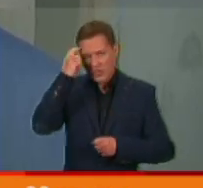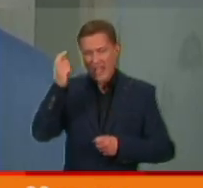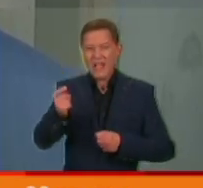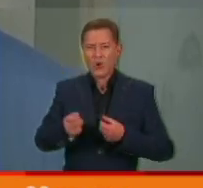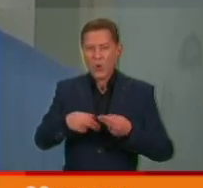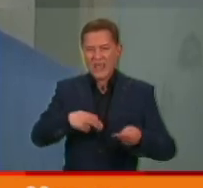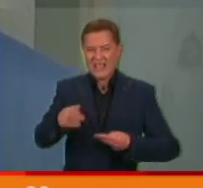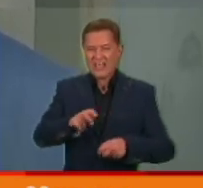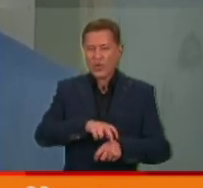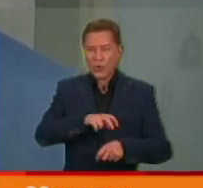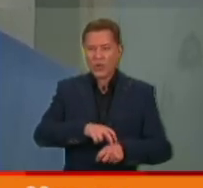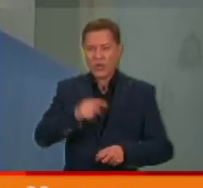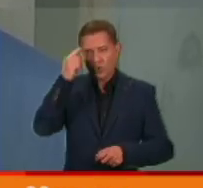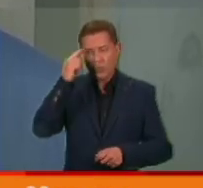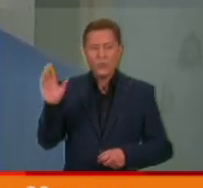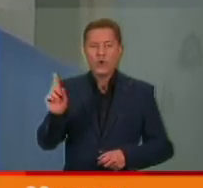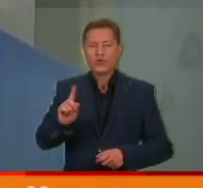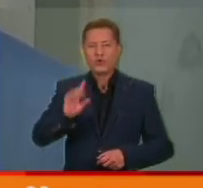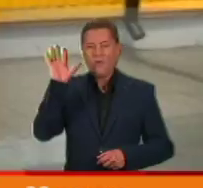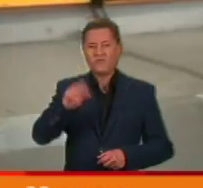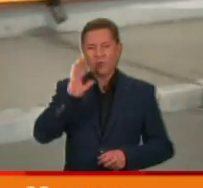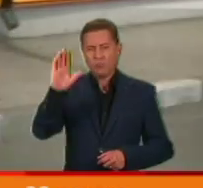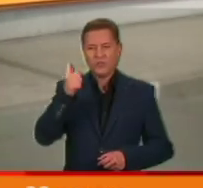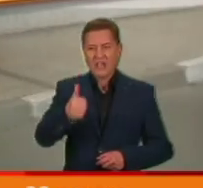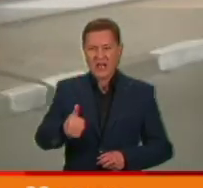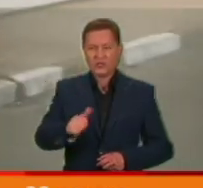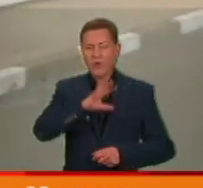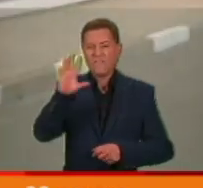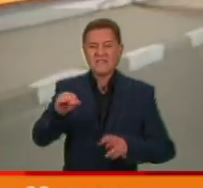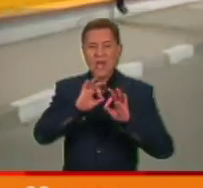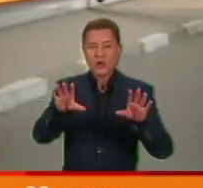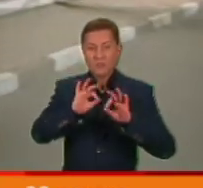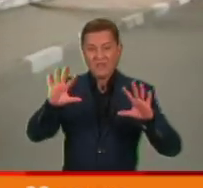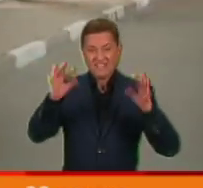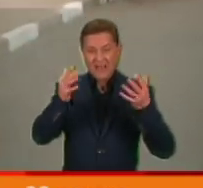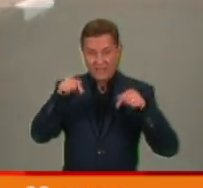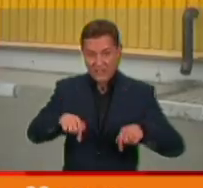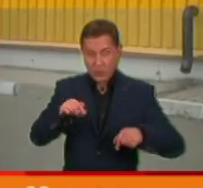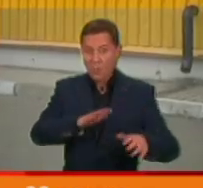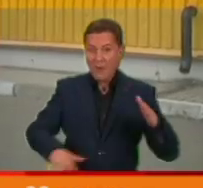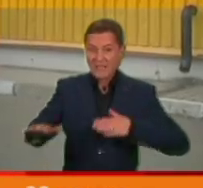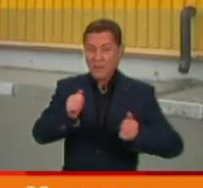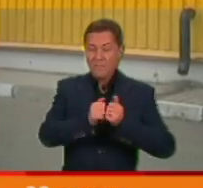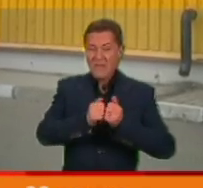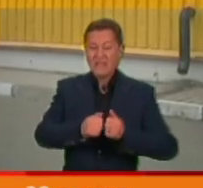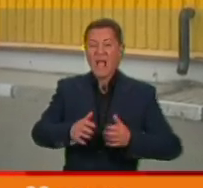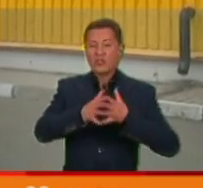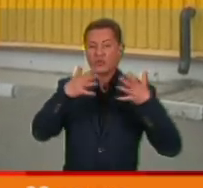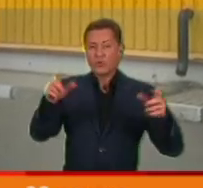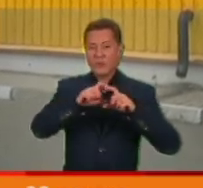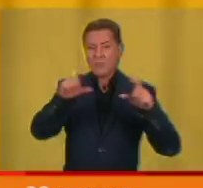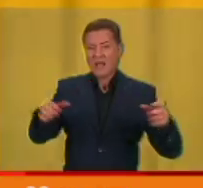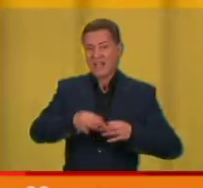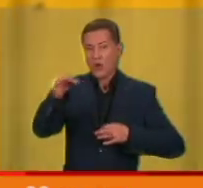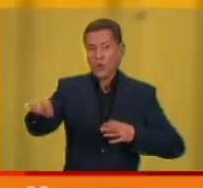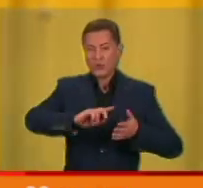общая хирургия над ним. Я думаю, что все будет очень благоприятно. Усе, розповідає Денис, сталося ось на цьому майданчику біля супермаркету на околиці міста.